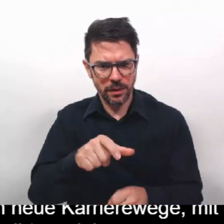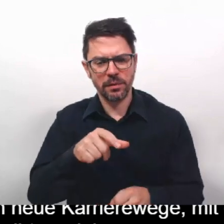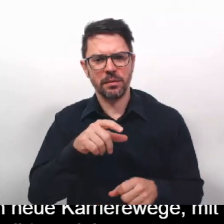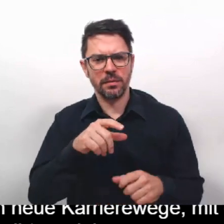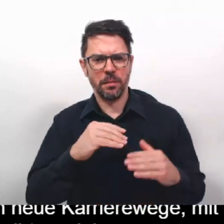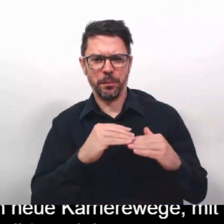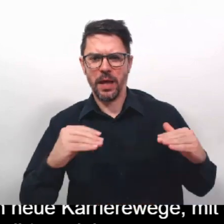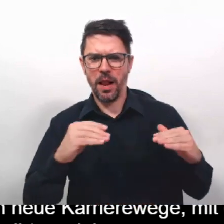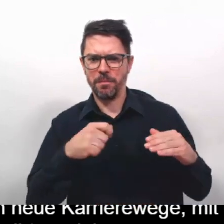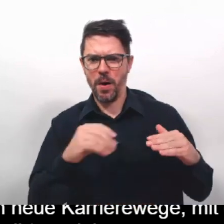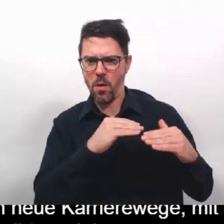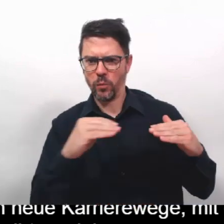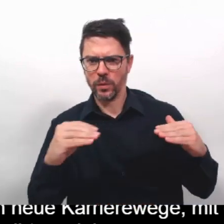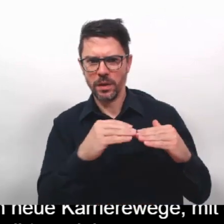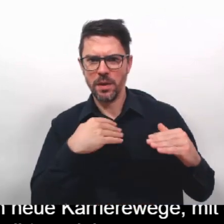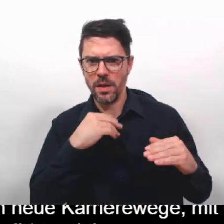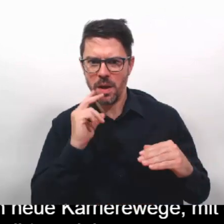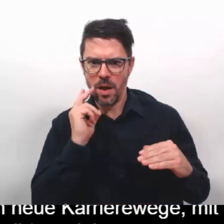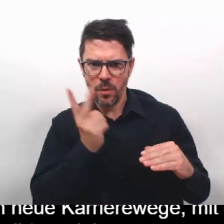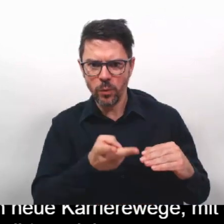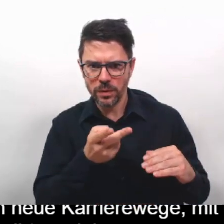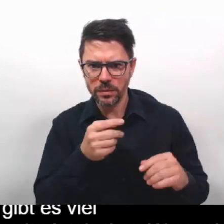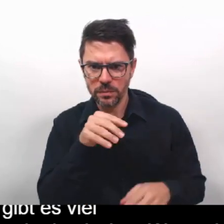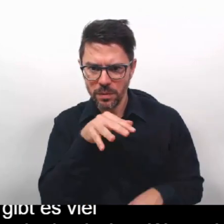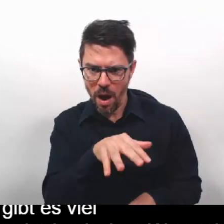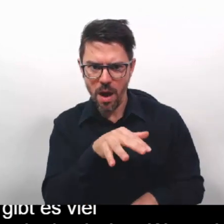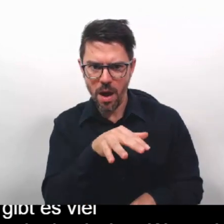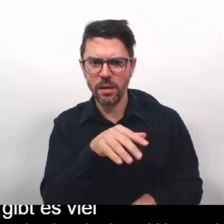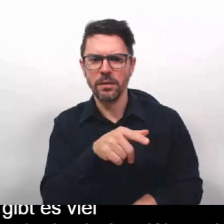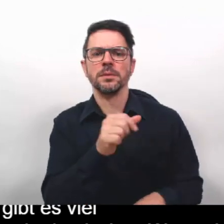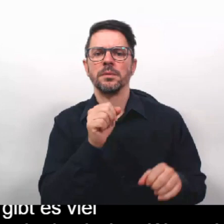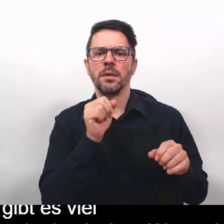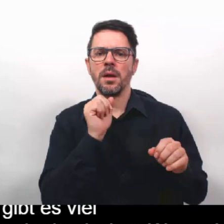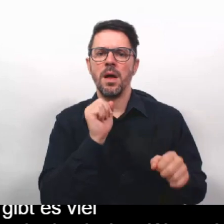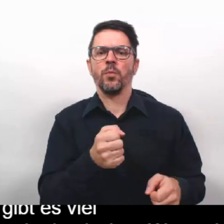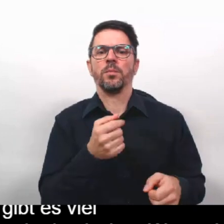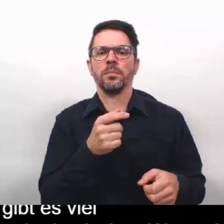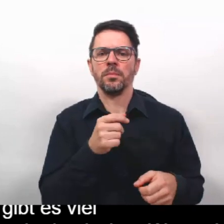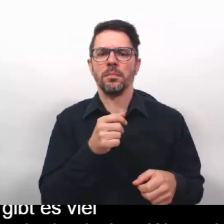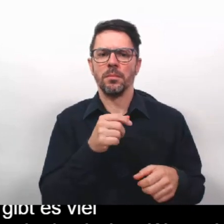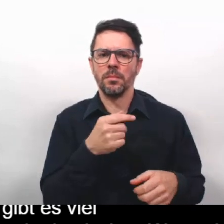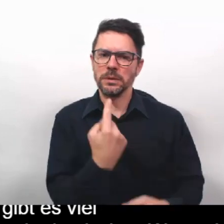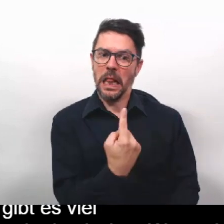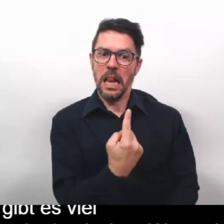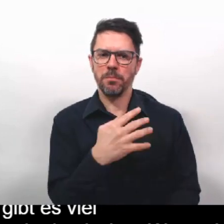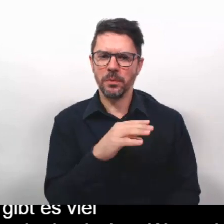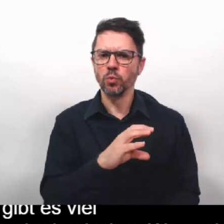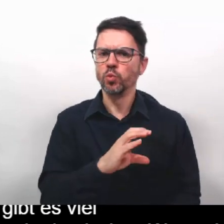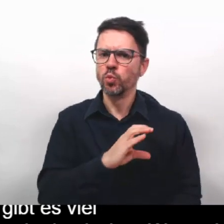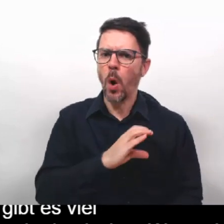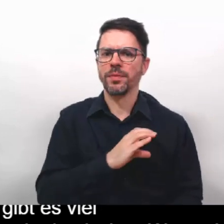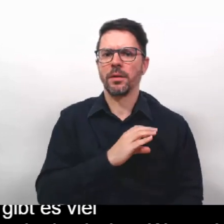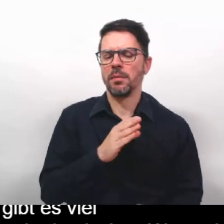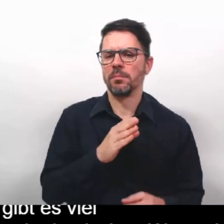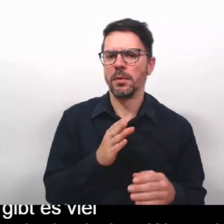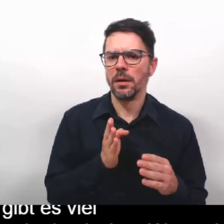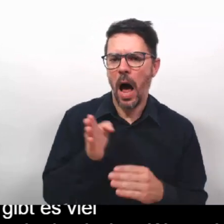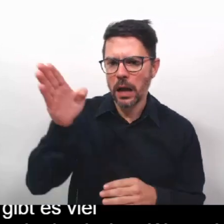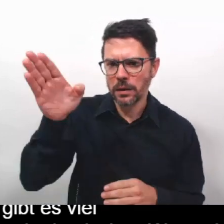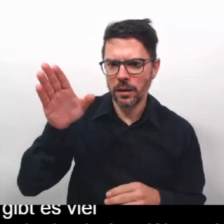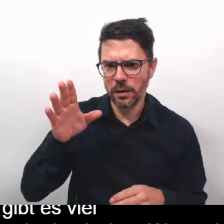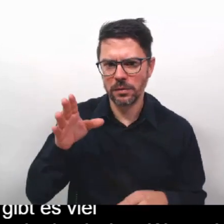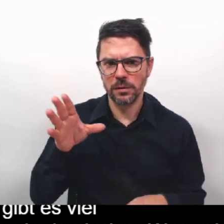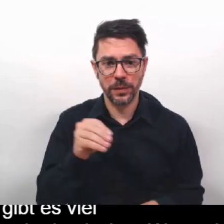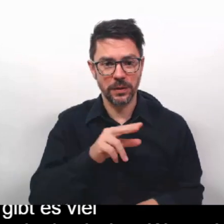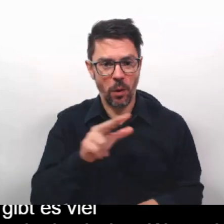Germanistik bei englischsprachigen Studienfächern nicht im Mittelpunkt stehen wird, sage ich der Vollständigkeit halber auch noch mit dazu. Ein besonders